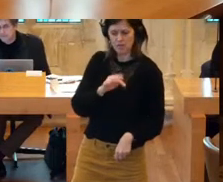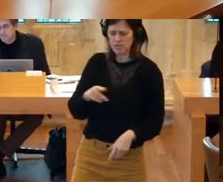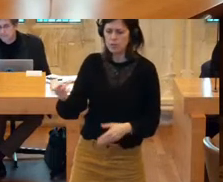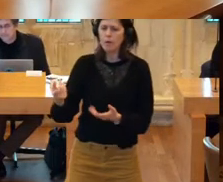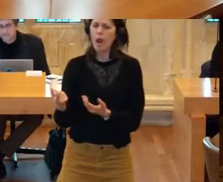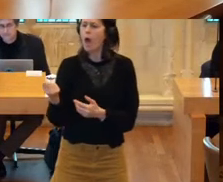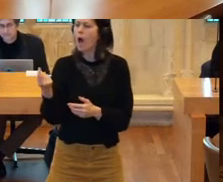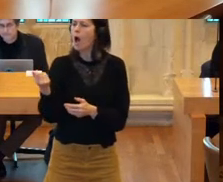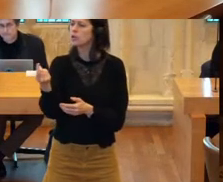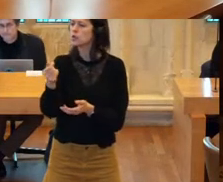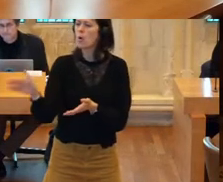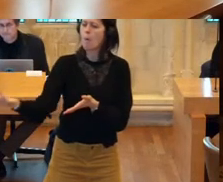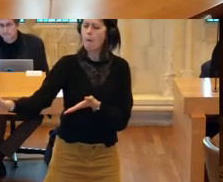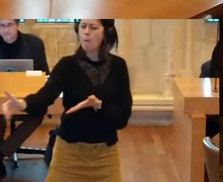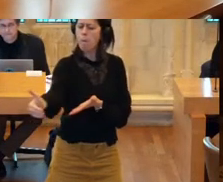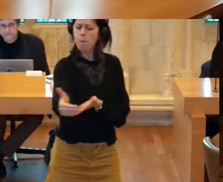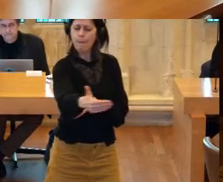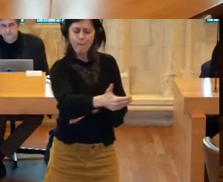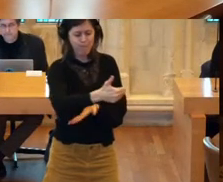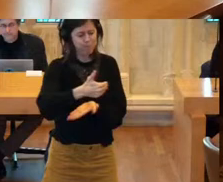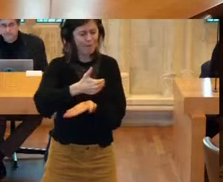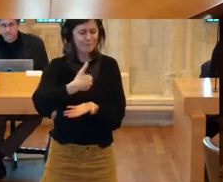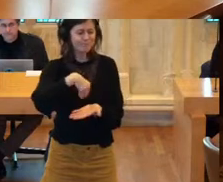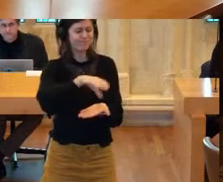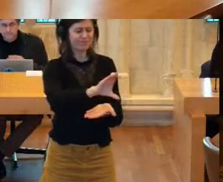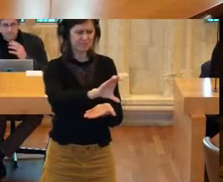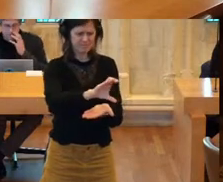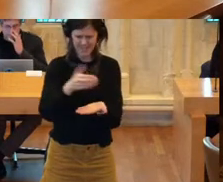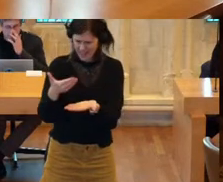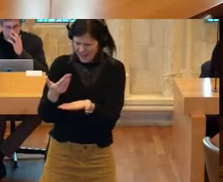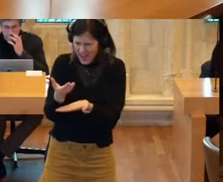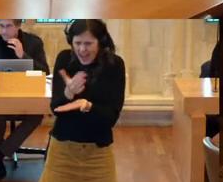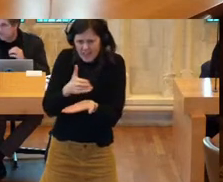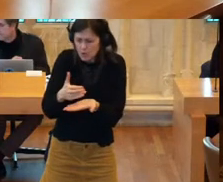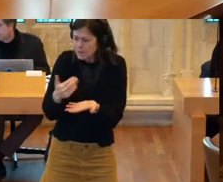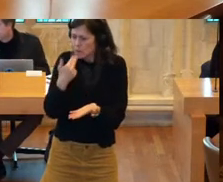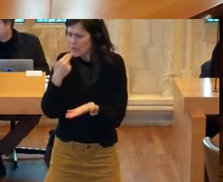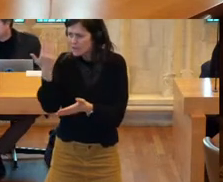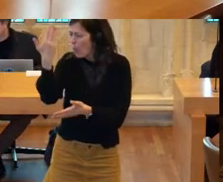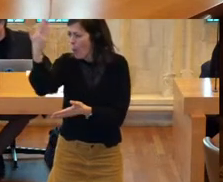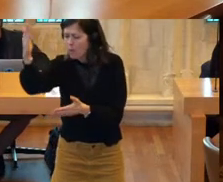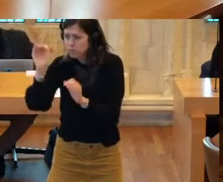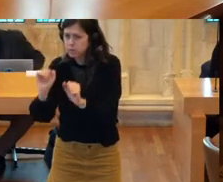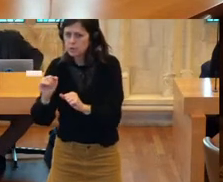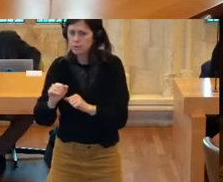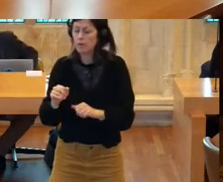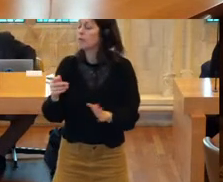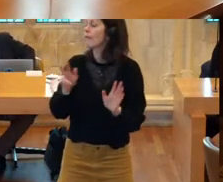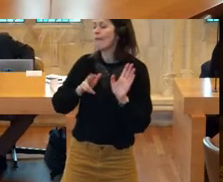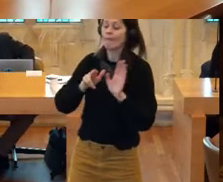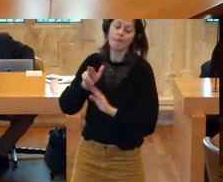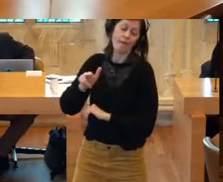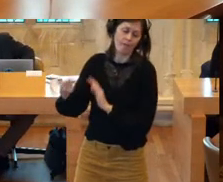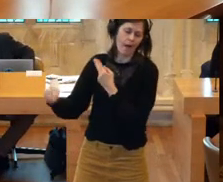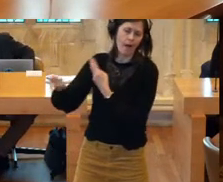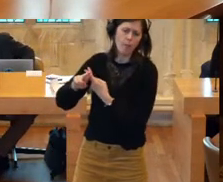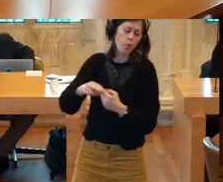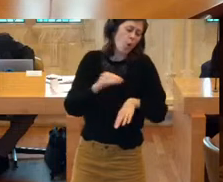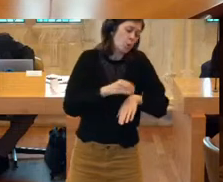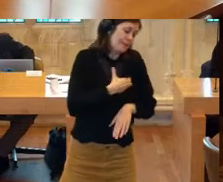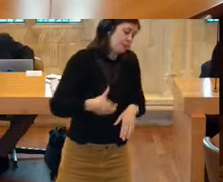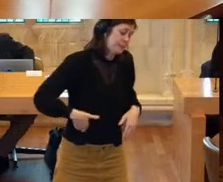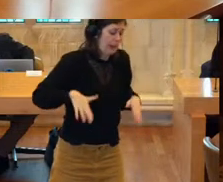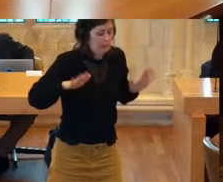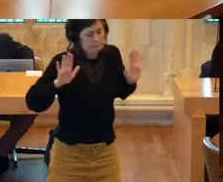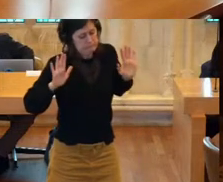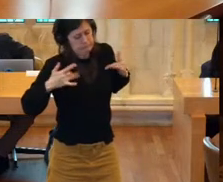ailleurs. Vous me direz que ce n'est pas l'affaire du conseil municipal de Caen. Je vous dirai que c'est l'affaire de tous, car c'est